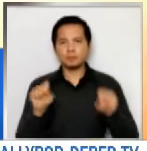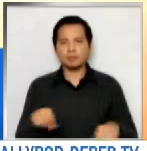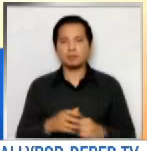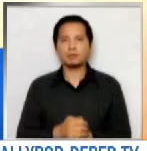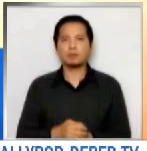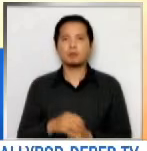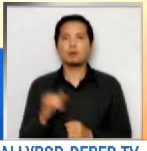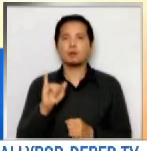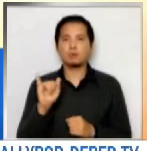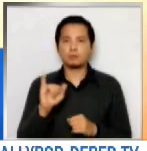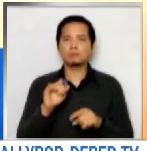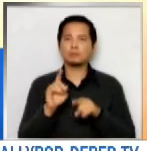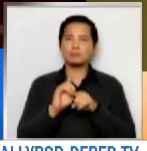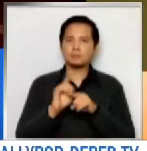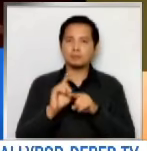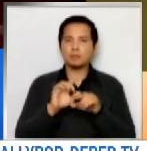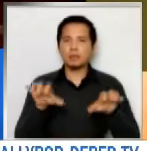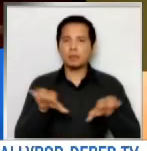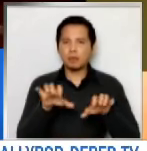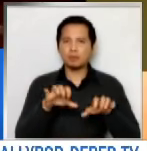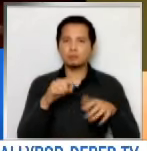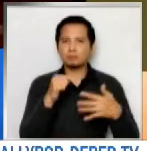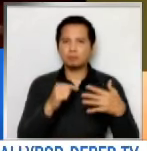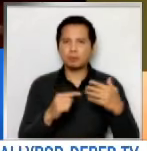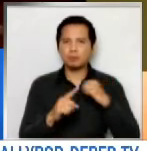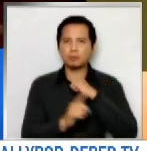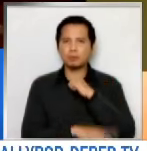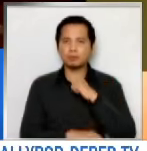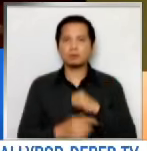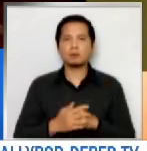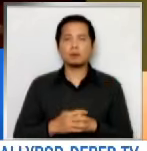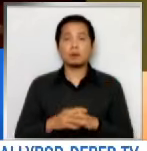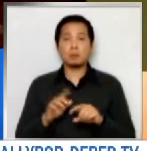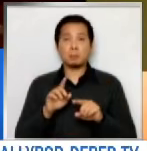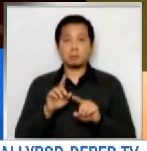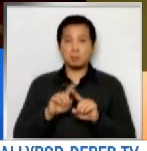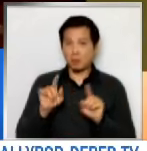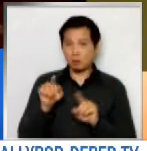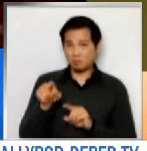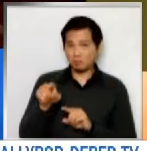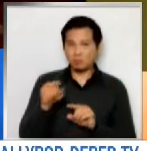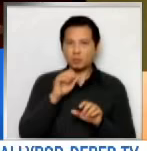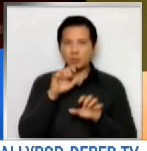action. Of course, kung hindi rin naman nila gagawin ang mga trabaho nila to enforce